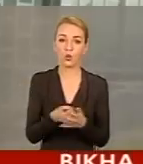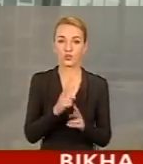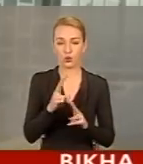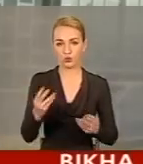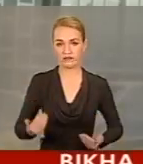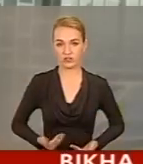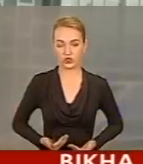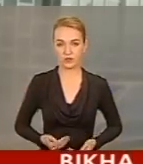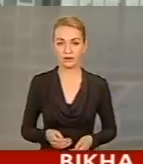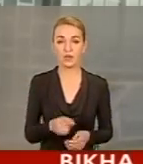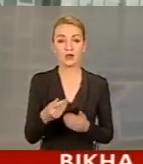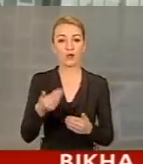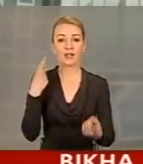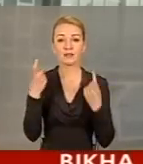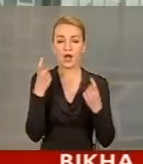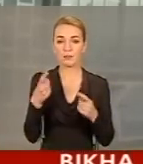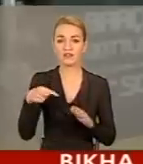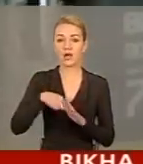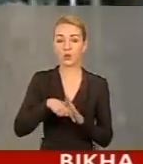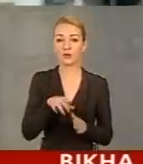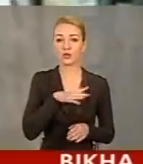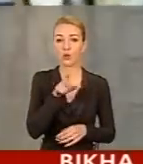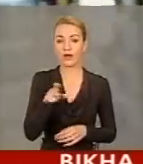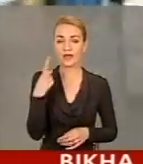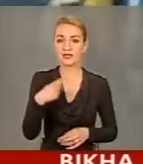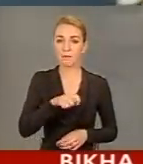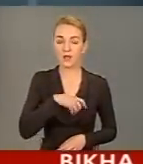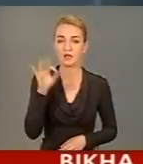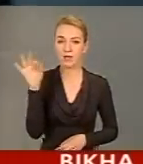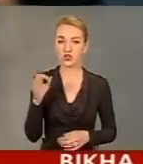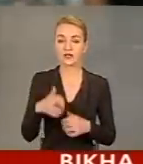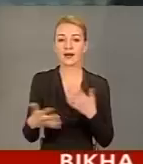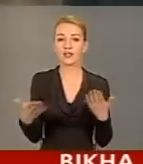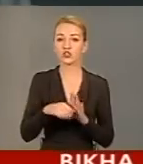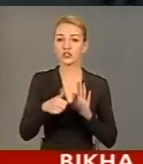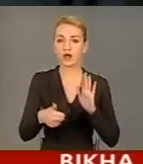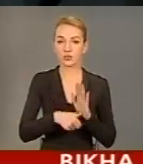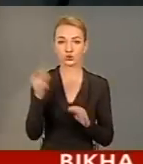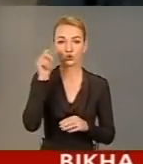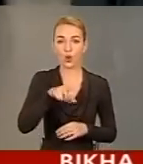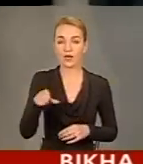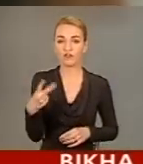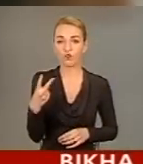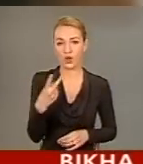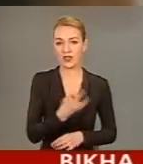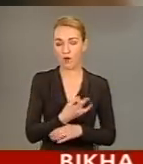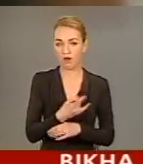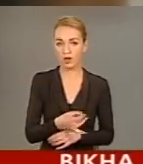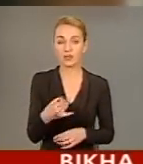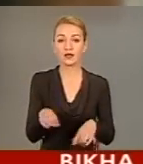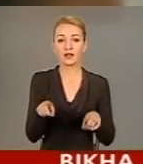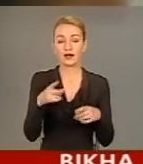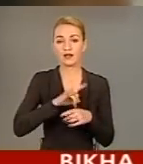вижити. За попередніми даними, в салоні були громадяни Іспанії та Німеччини, серед яких 16 школярів і 2 немовлят. Літак